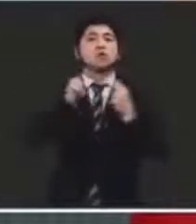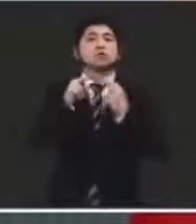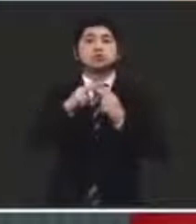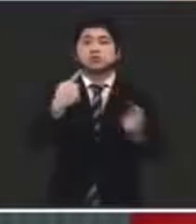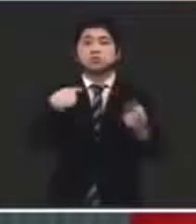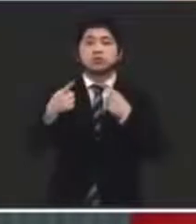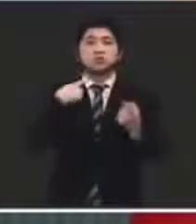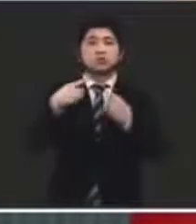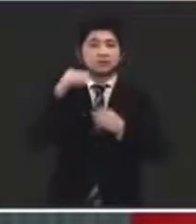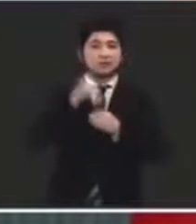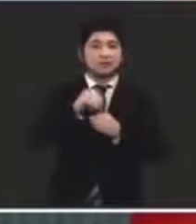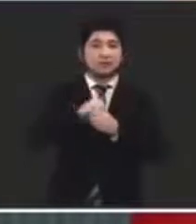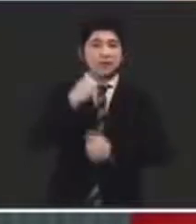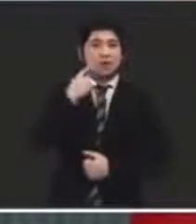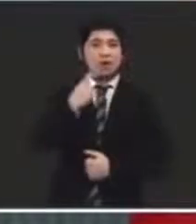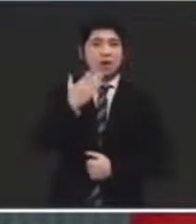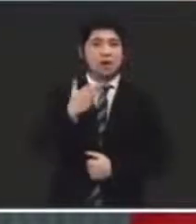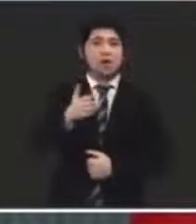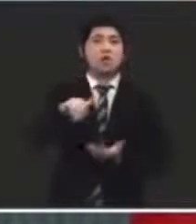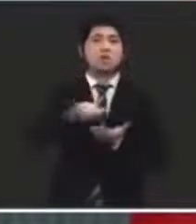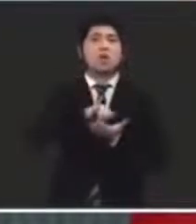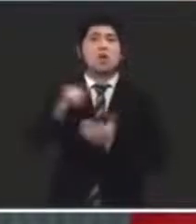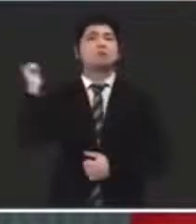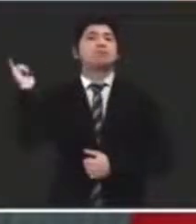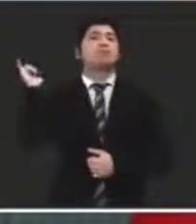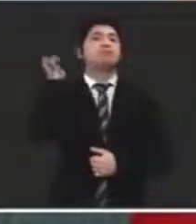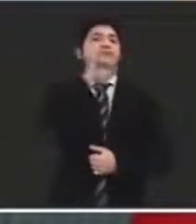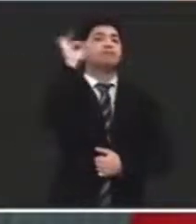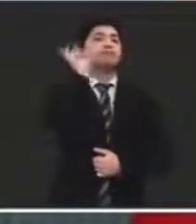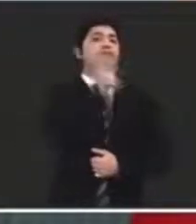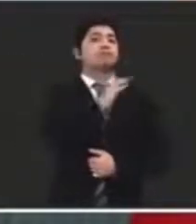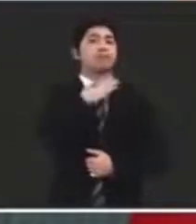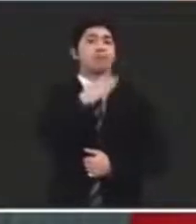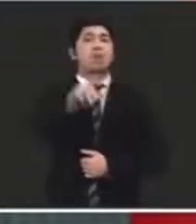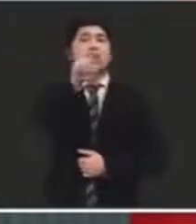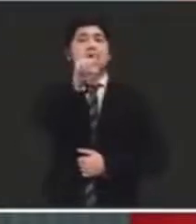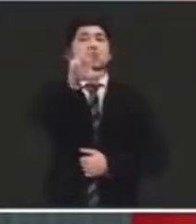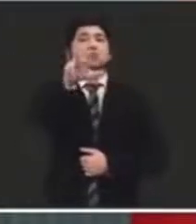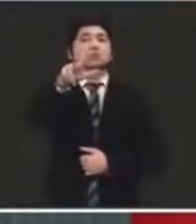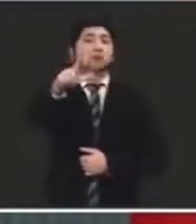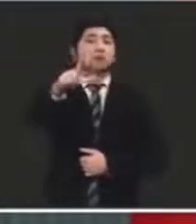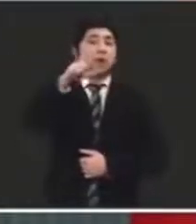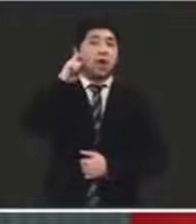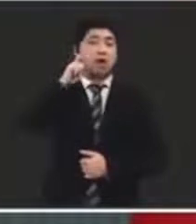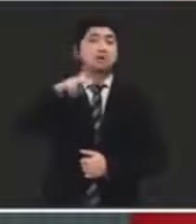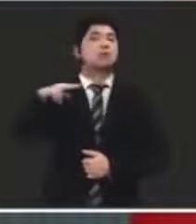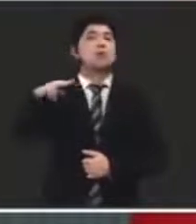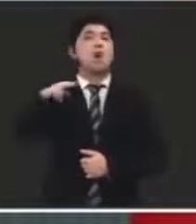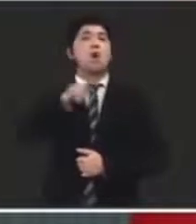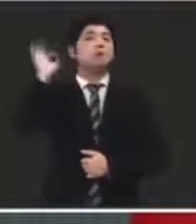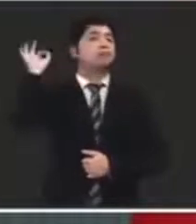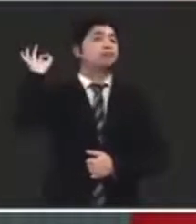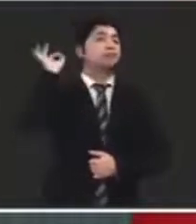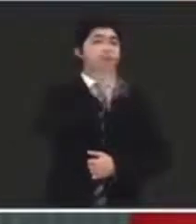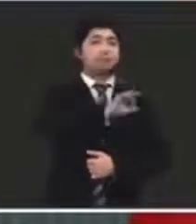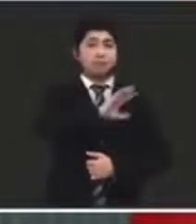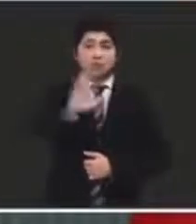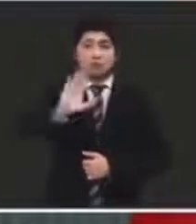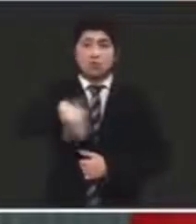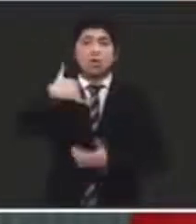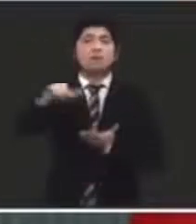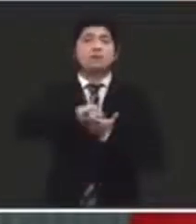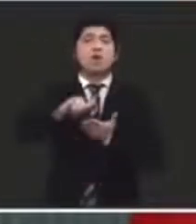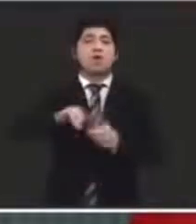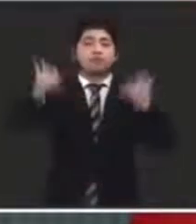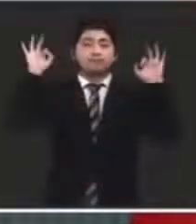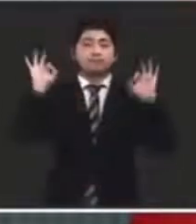katılmak üzere New York'a geçtik 13 saatlik bir yolculuktan sonra New